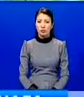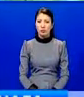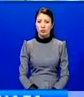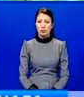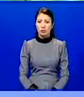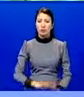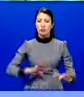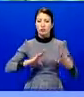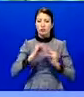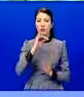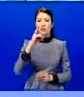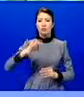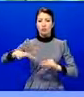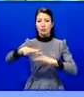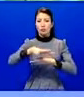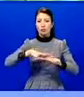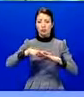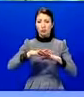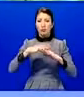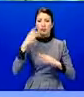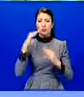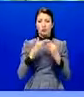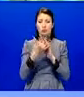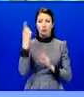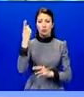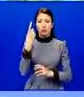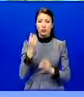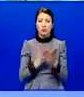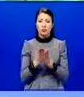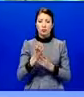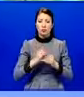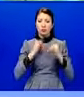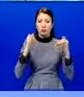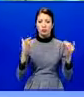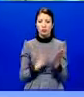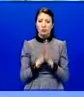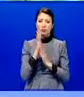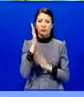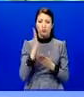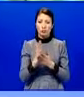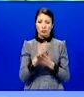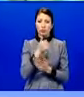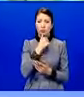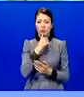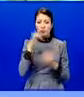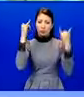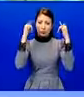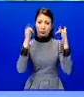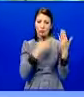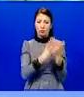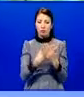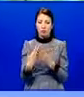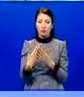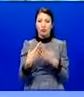Жалпы оңтүстік Қазақстан облысында мал шаруашылығы бағытында өсім байқалады. Мәселен, ірі қара мал 5,9% көбейсе, қой мен